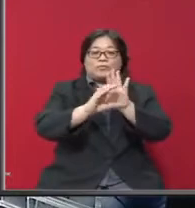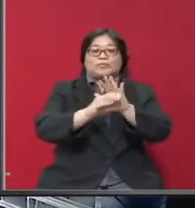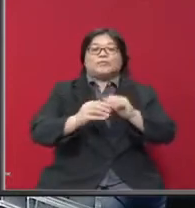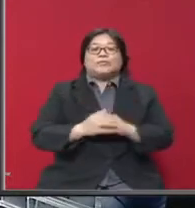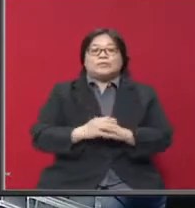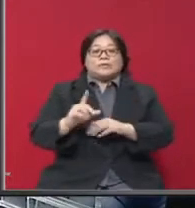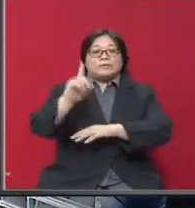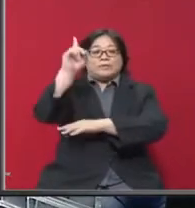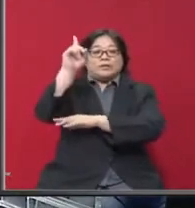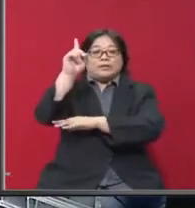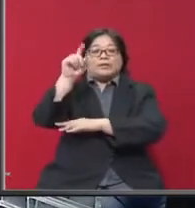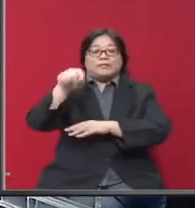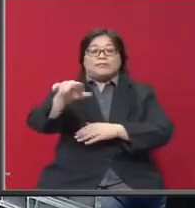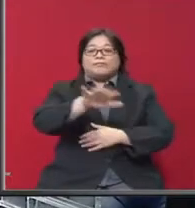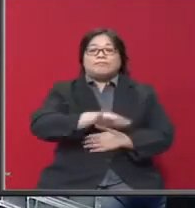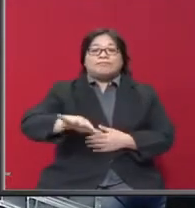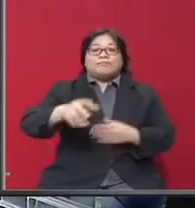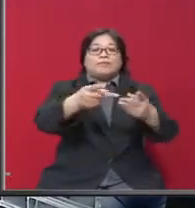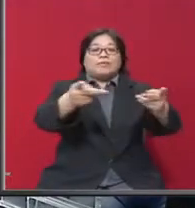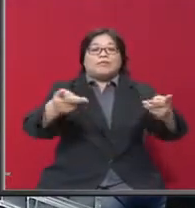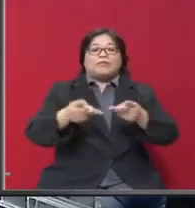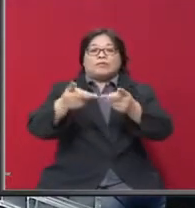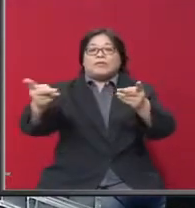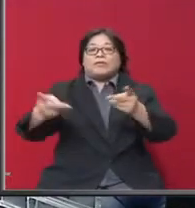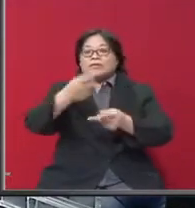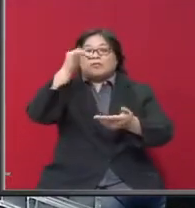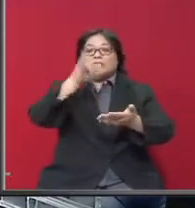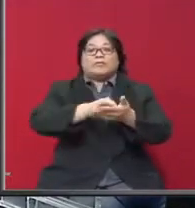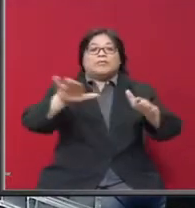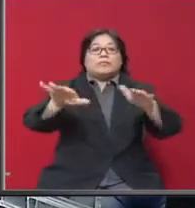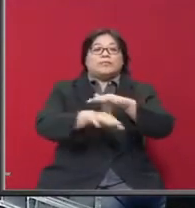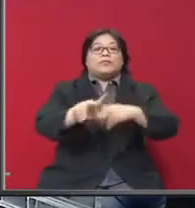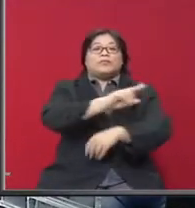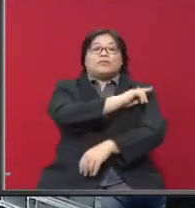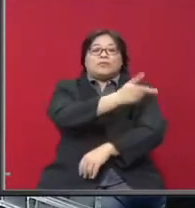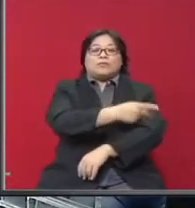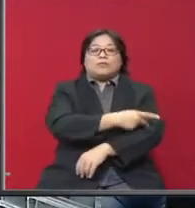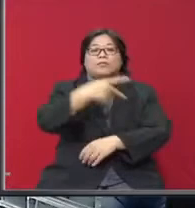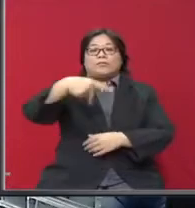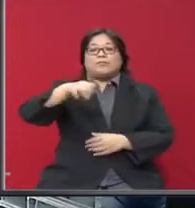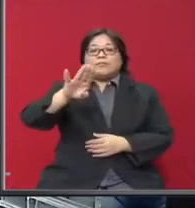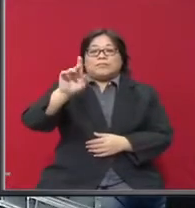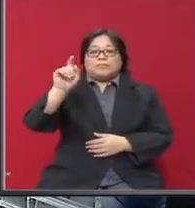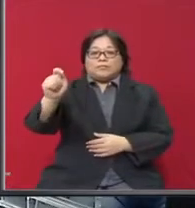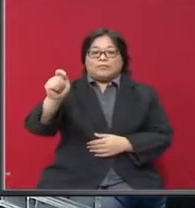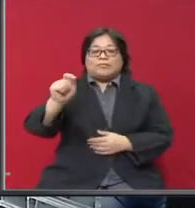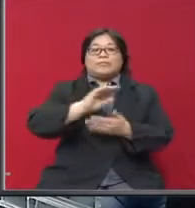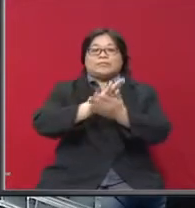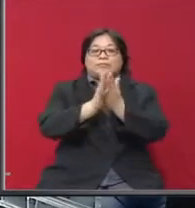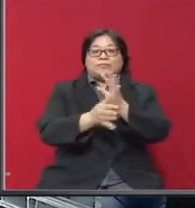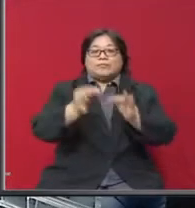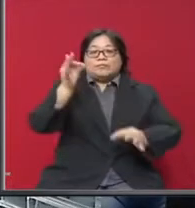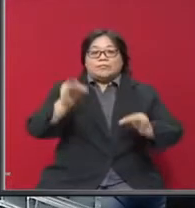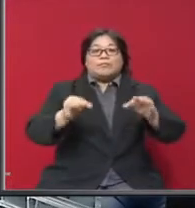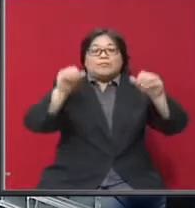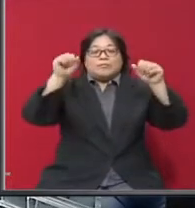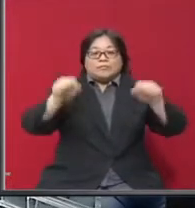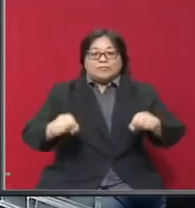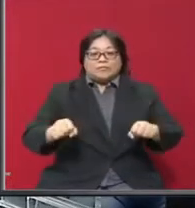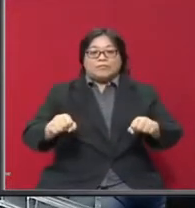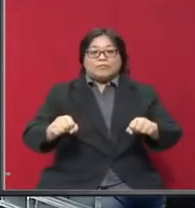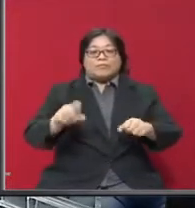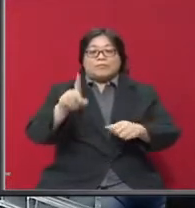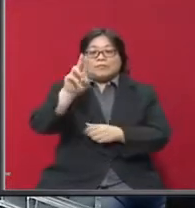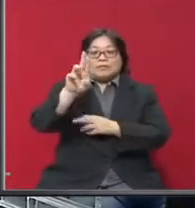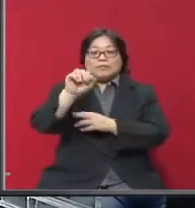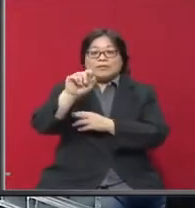membeda-bedakan dimana-mana kawasan kami itu dibawah kuasa PH berkuasa tempatan jadi kalaulah boleh dikaitkan